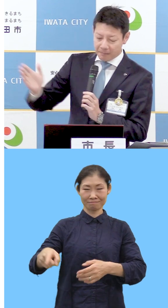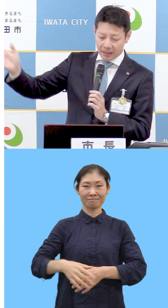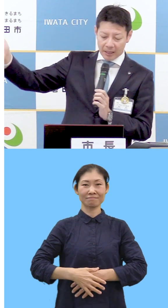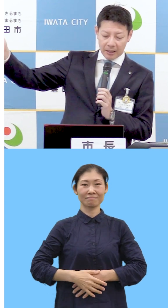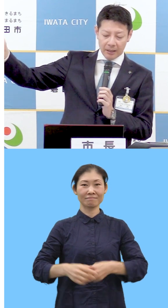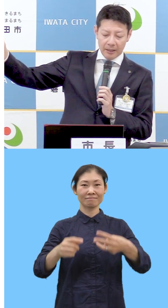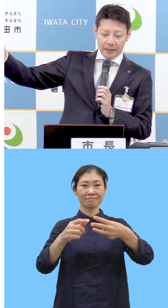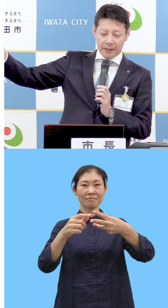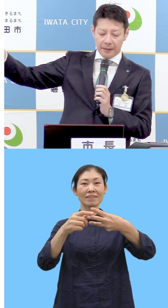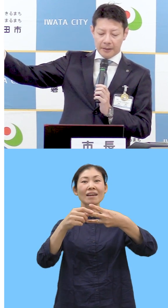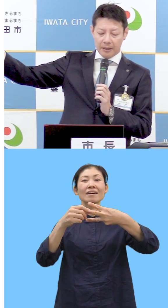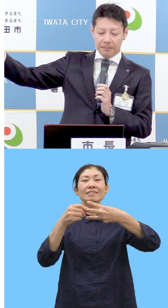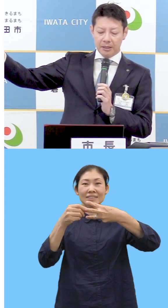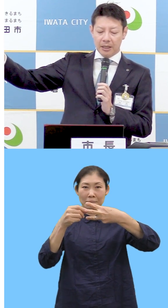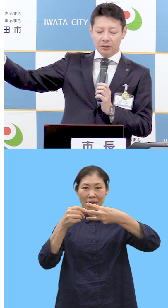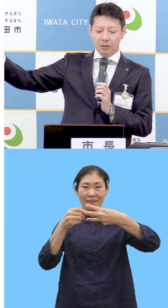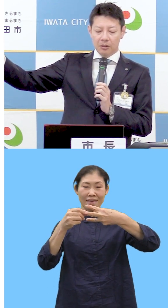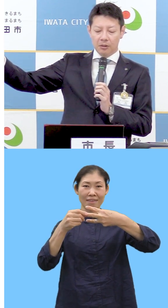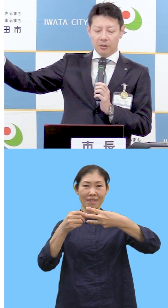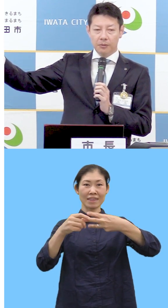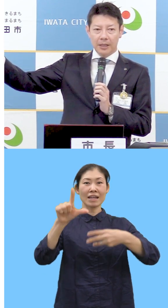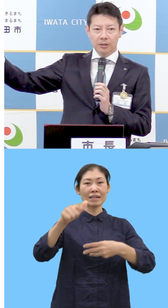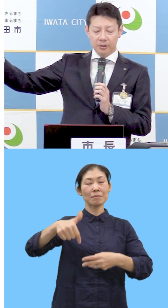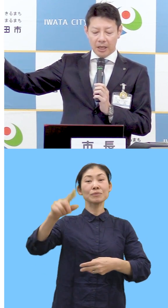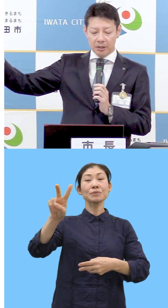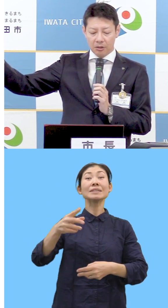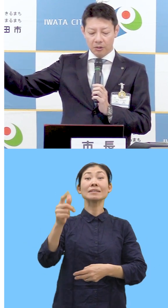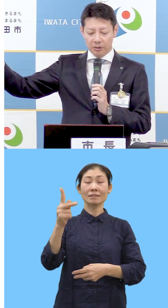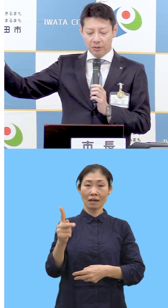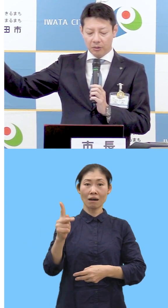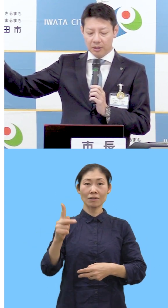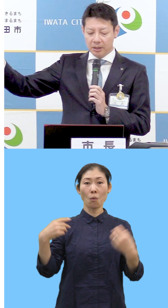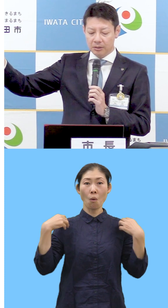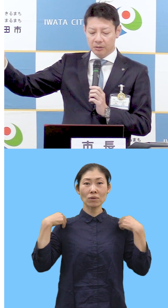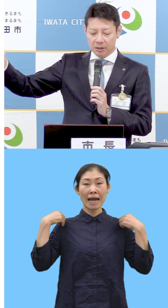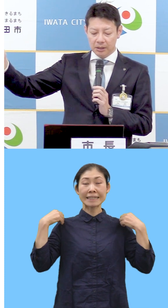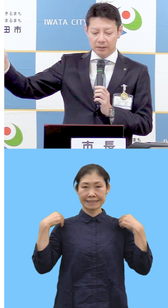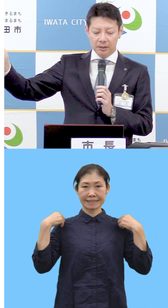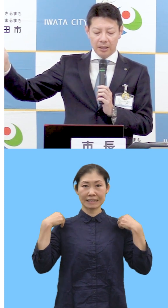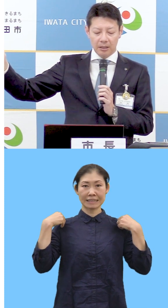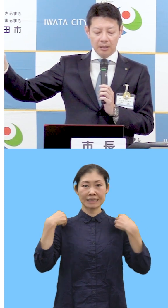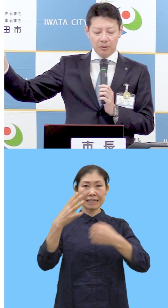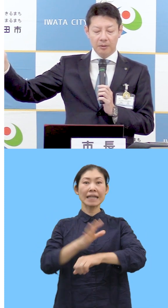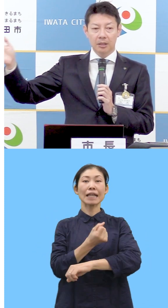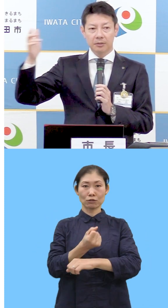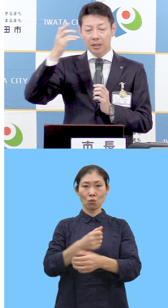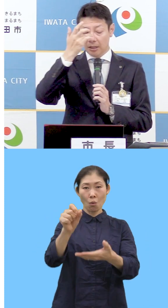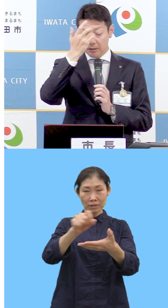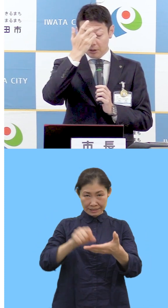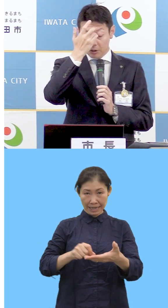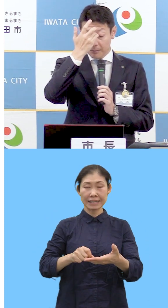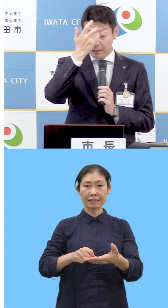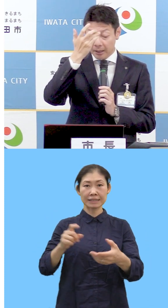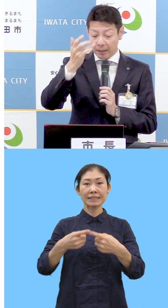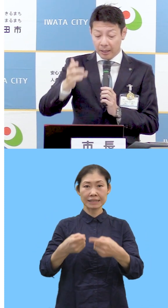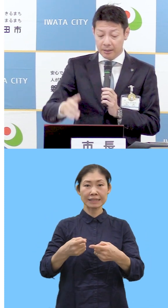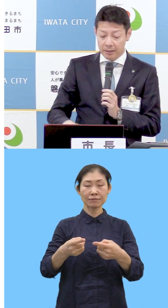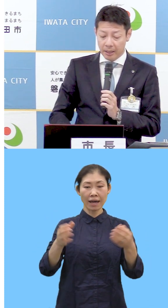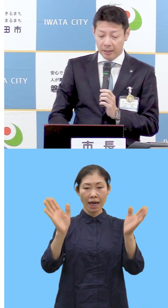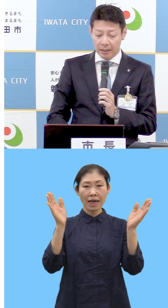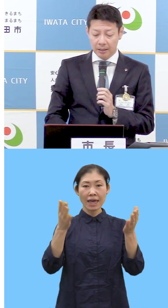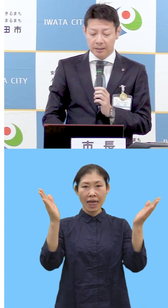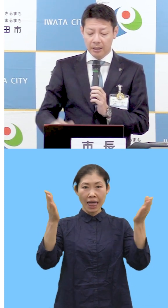から2点目が、レプリカのファーストのジャージということで、選手直筆サイン入り、これは寄付金額は6万円